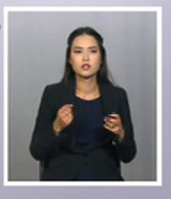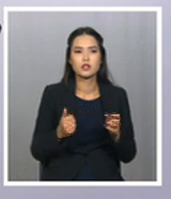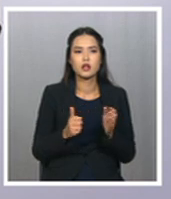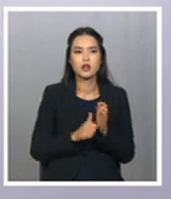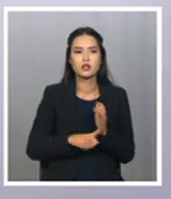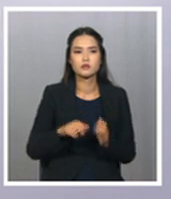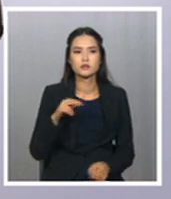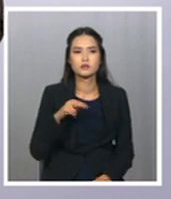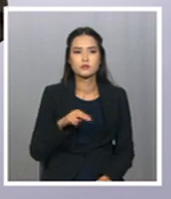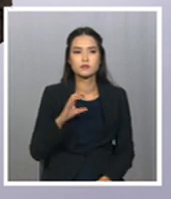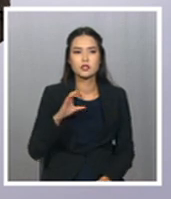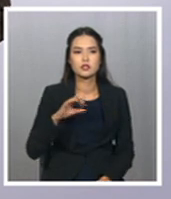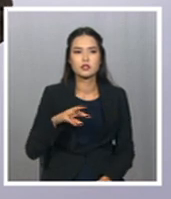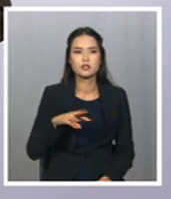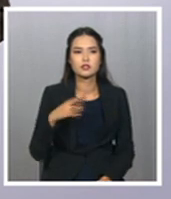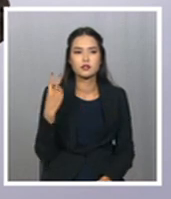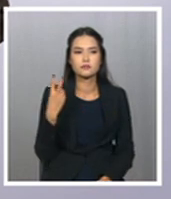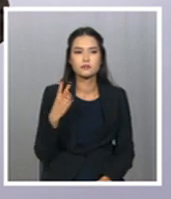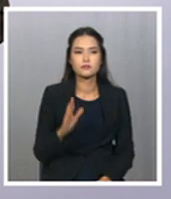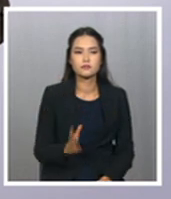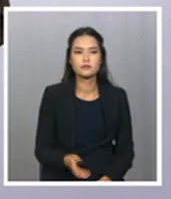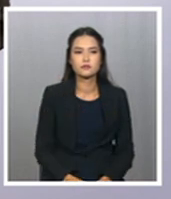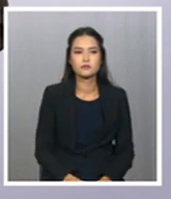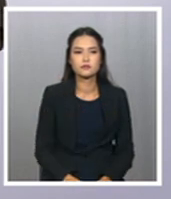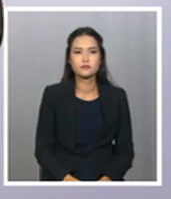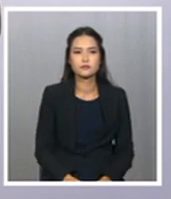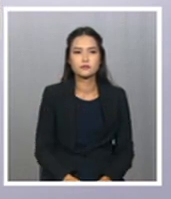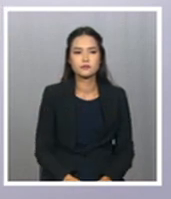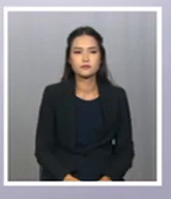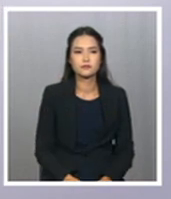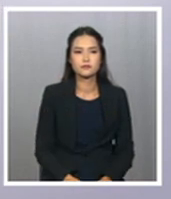болады 60 P сантиметр квадрат.